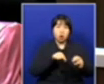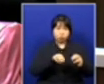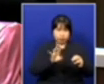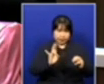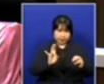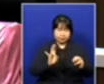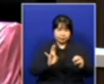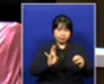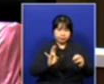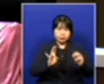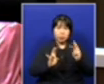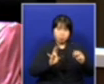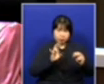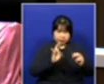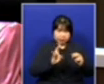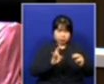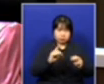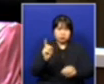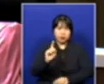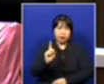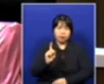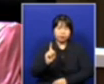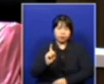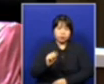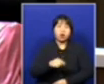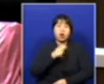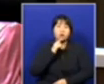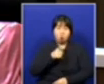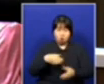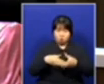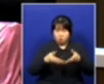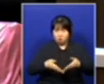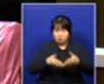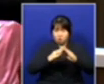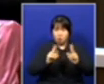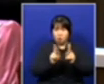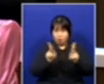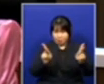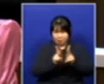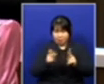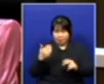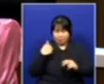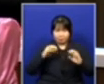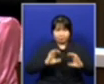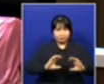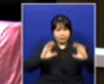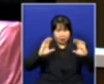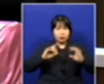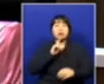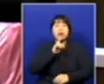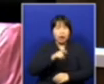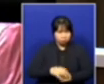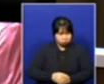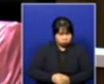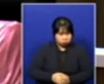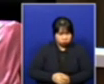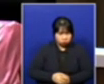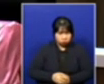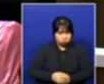านครับมาตรา7เนี่ยท่านบอกว่าตั้งคณะกรรมการกลั่นกรองโดยมีข้าราชการผมถามจริงอ่ะเคยขายข้าวมันไก่